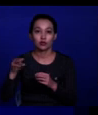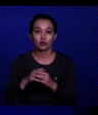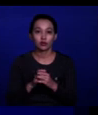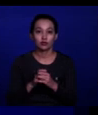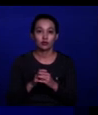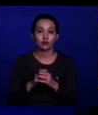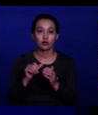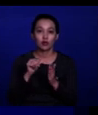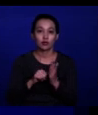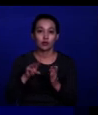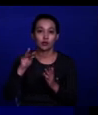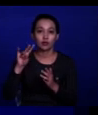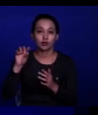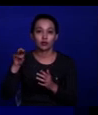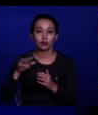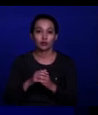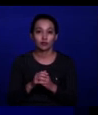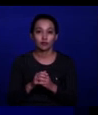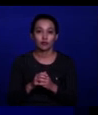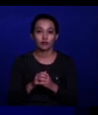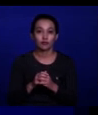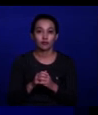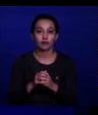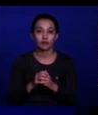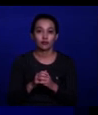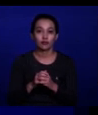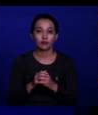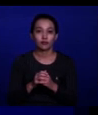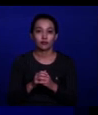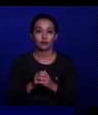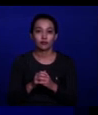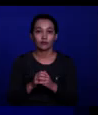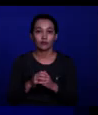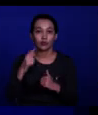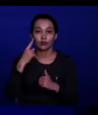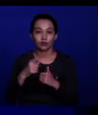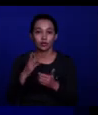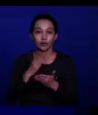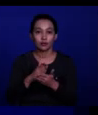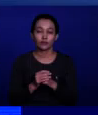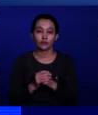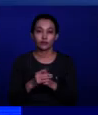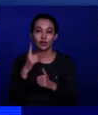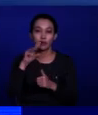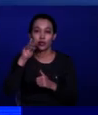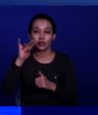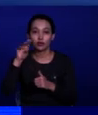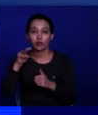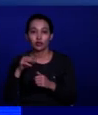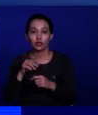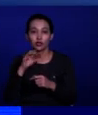hamda 60 minut. Keling sizga tushuntirib o'taman. Demak, 1